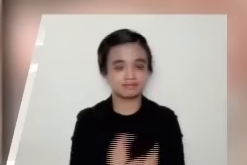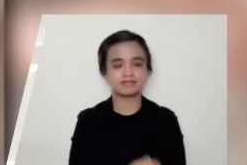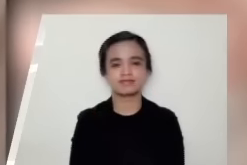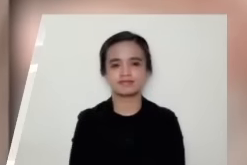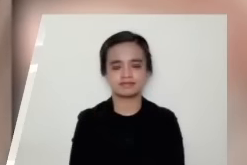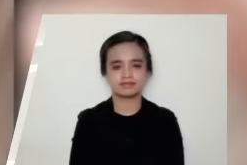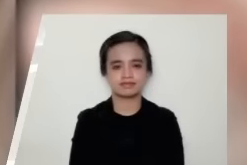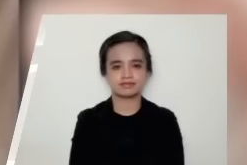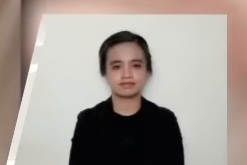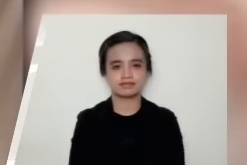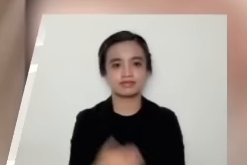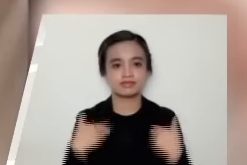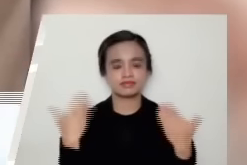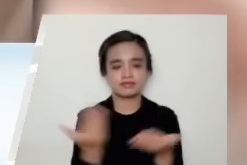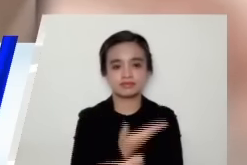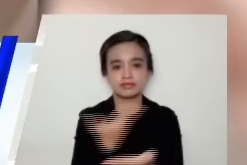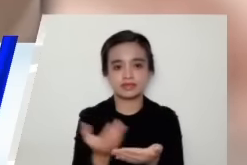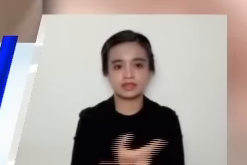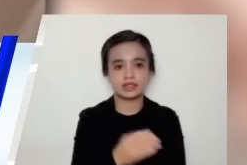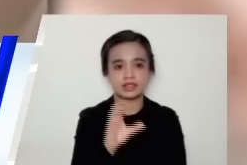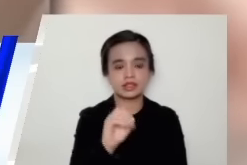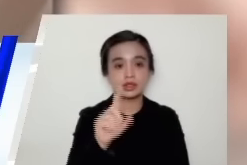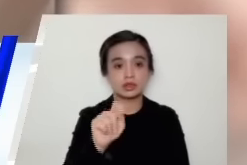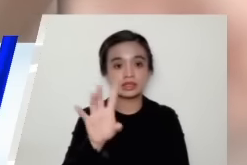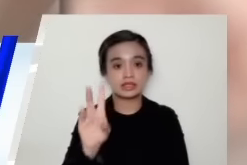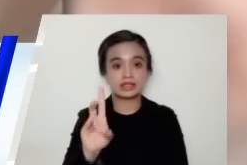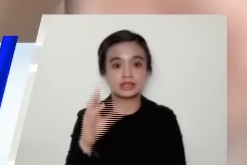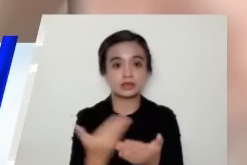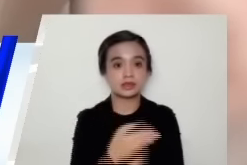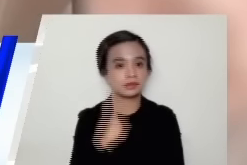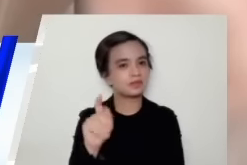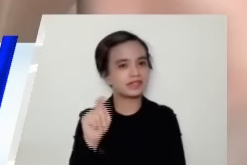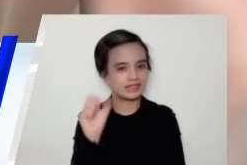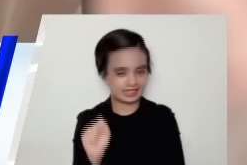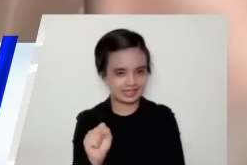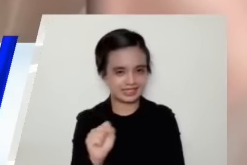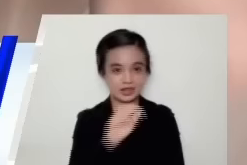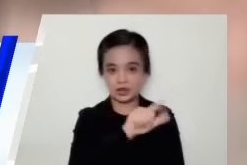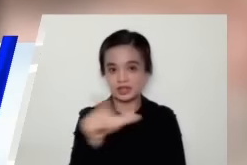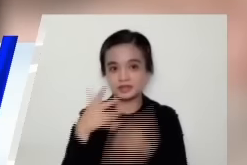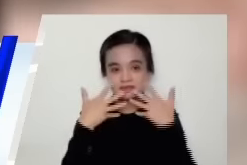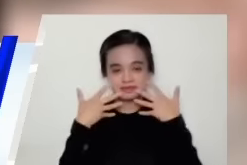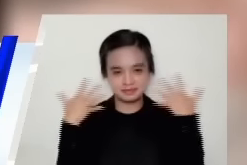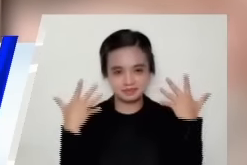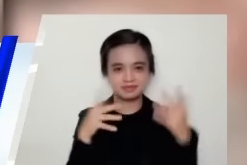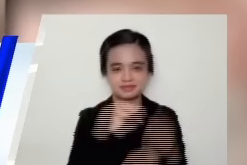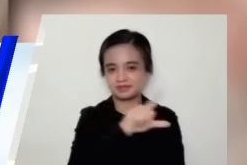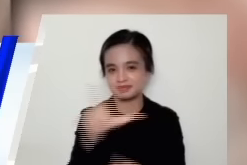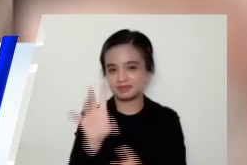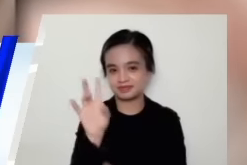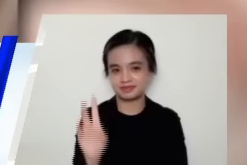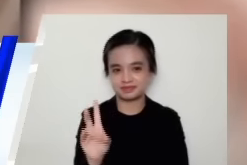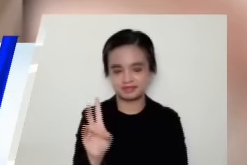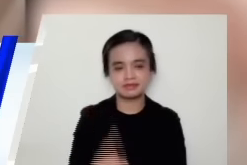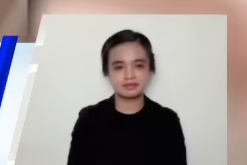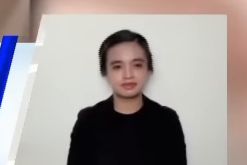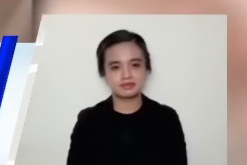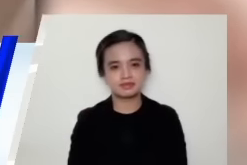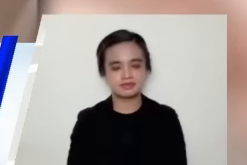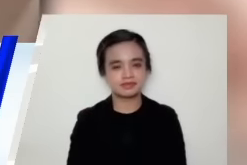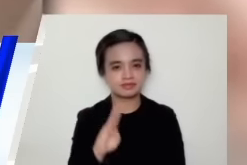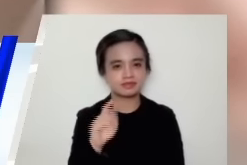May bagong OT7 photo ang global superstar na BTS. All smiles sina RM, Jin, Suga, J-Hope, Jimin, V